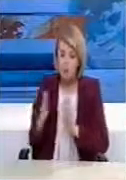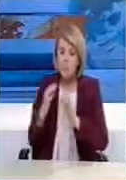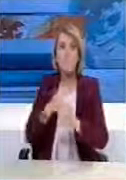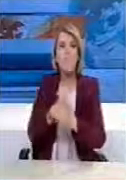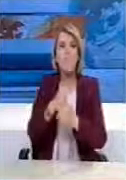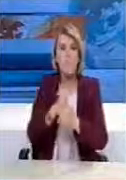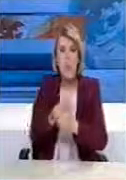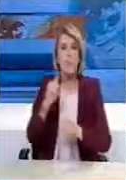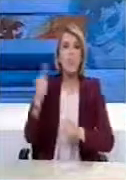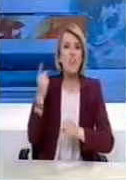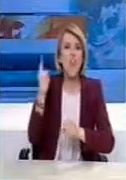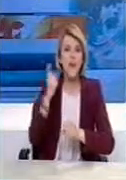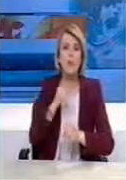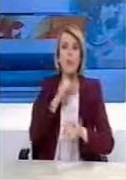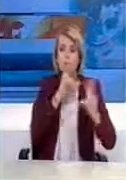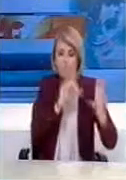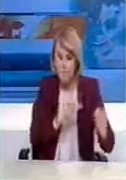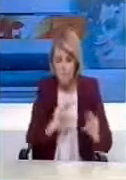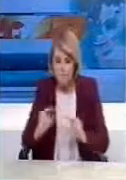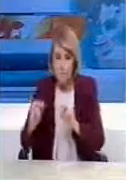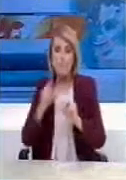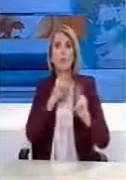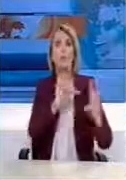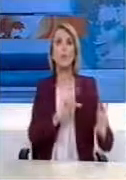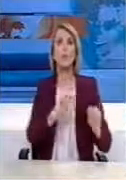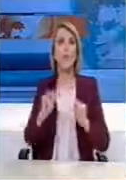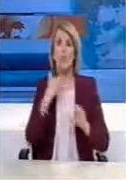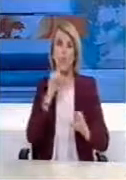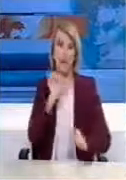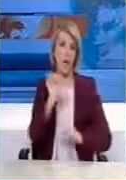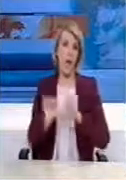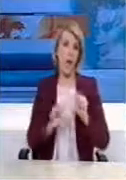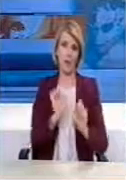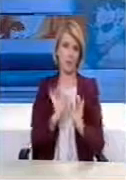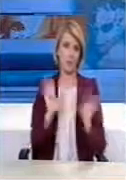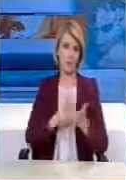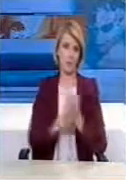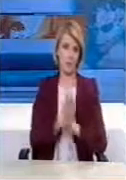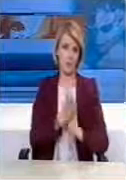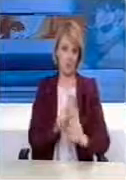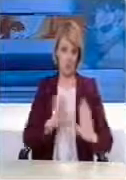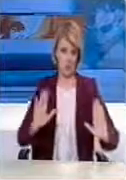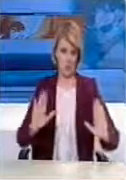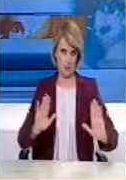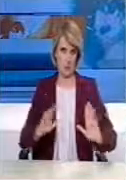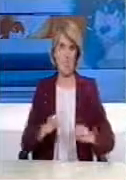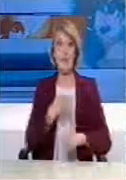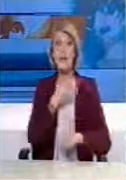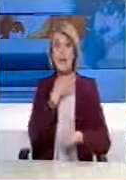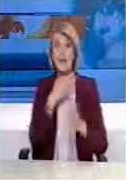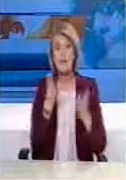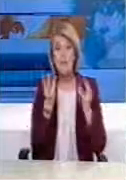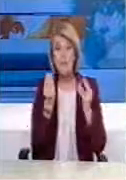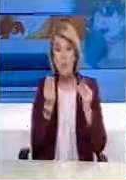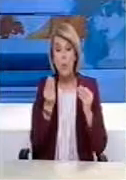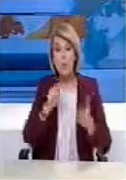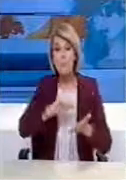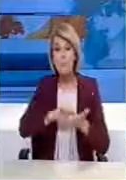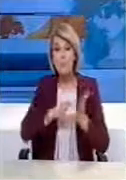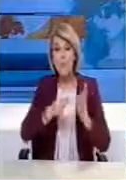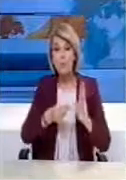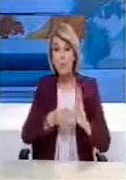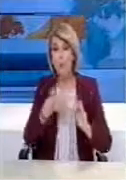και στη φάση της αποκατάστασής τους στα νοσηλευτικά τους ιδρύματα κατά τη διάρκεια της πανδημίας του νέου ιού. Χρειάζεται λοιπόν πάρα πολύ προσοχή,